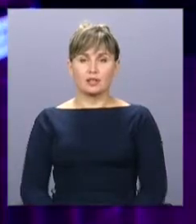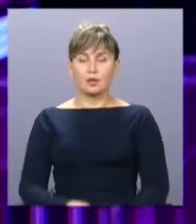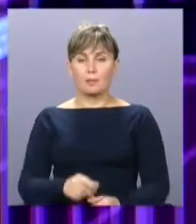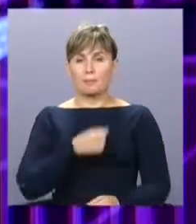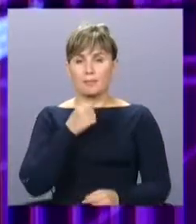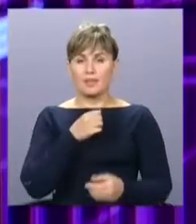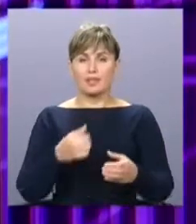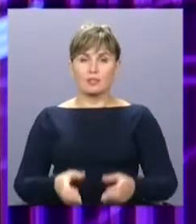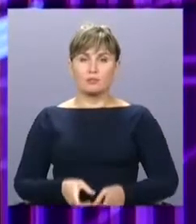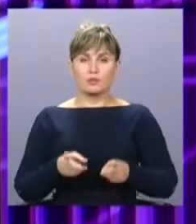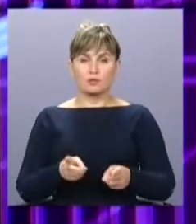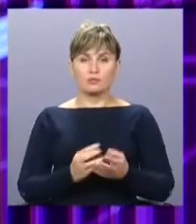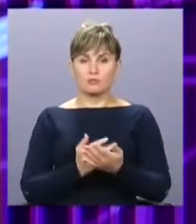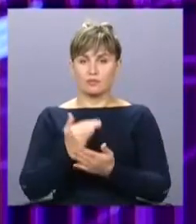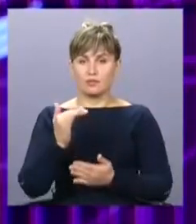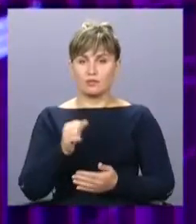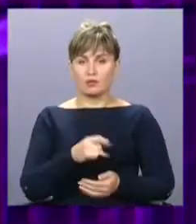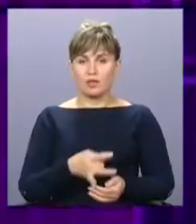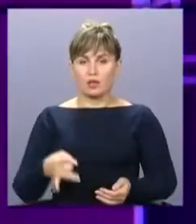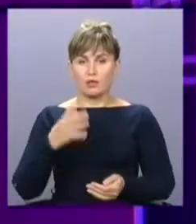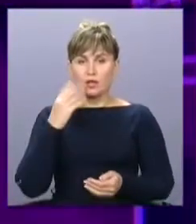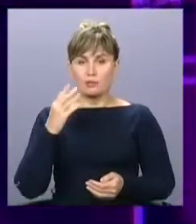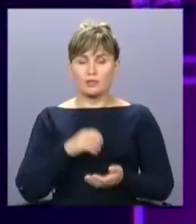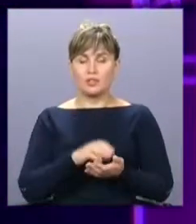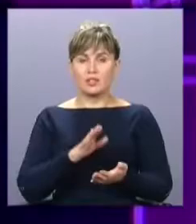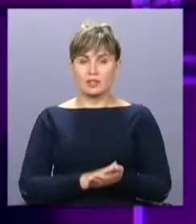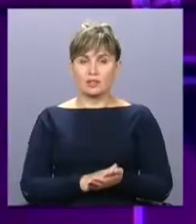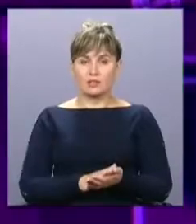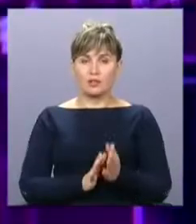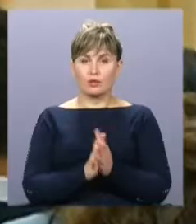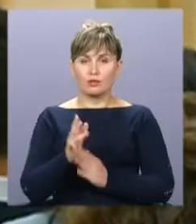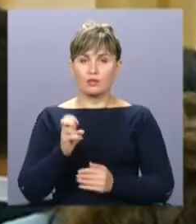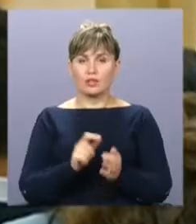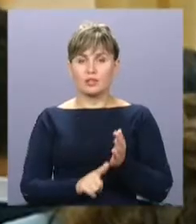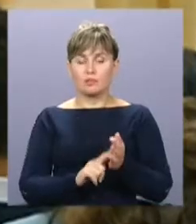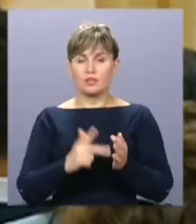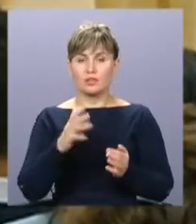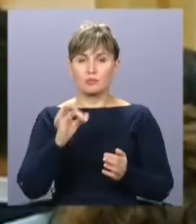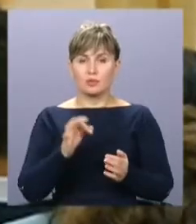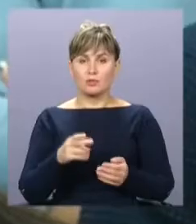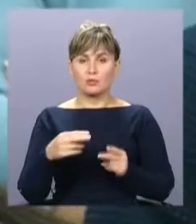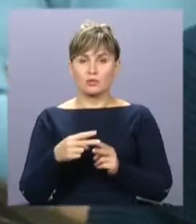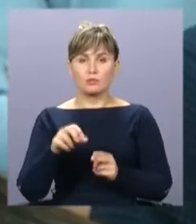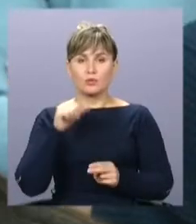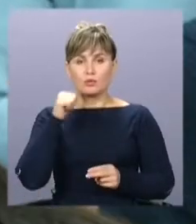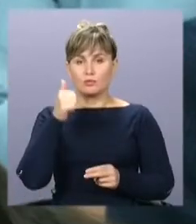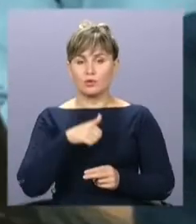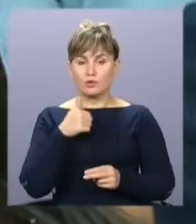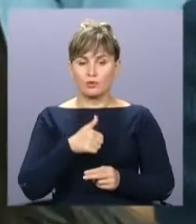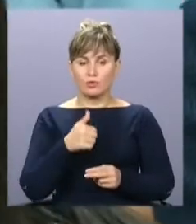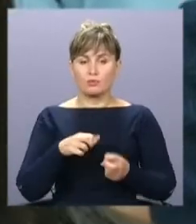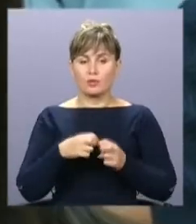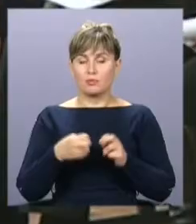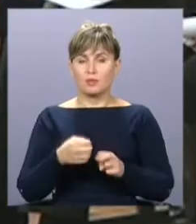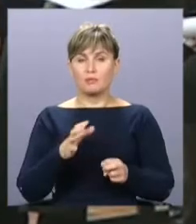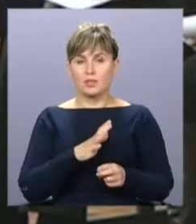Подростковая преступность бьет рекорды. В Ауэзовском районе Алматы зарегистрирован рост на 73% по сравнению с прошлым годом. Проблемы